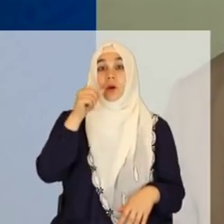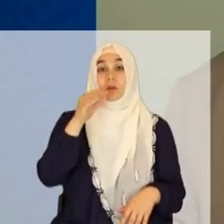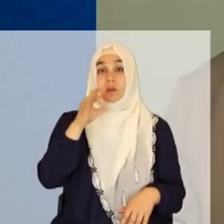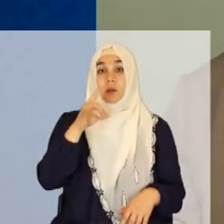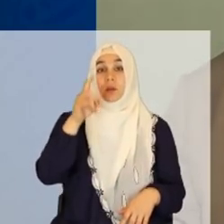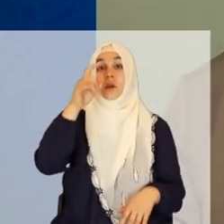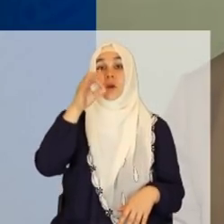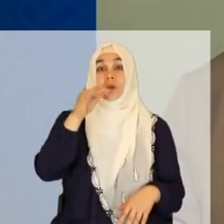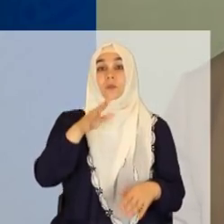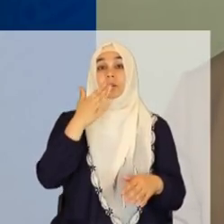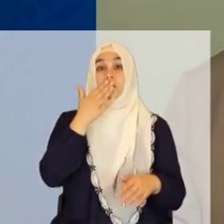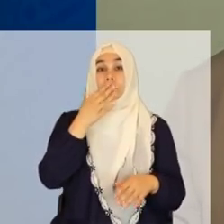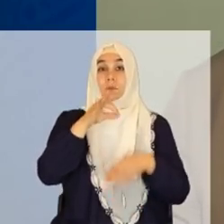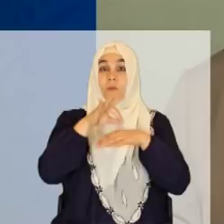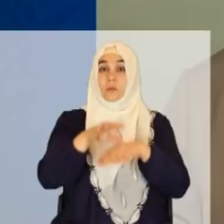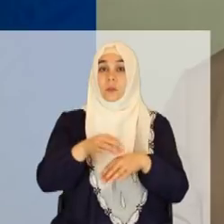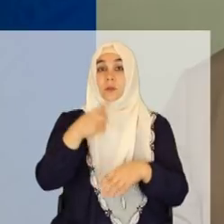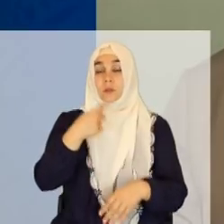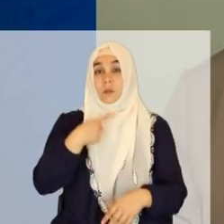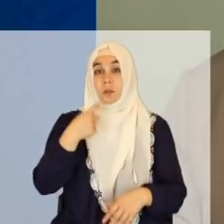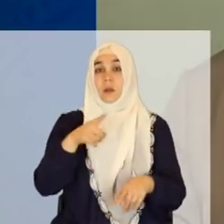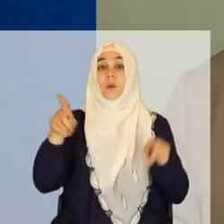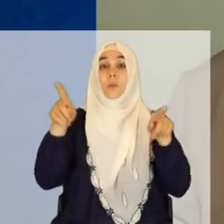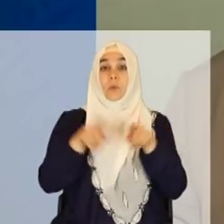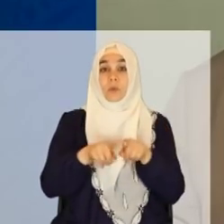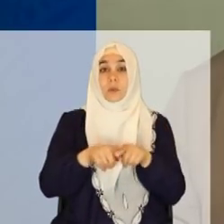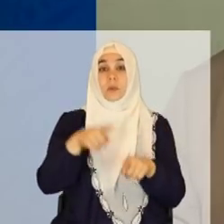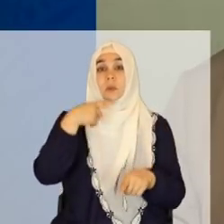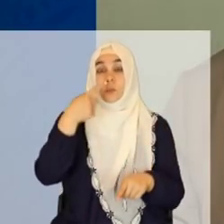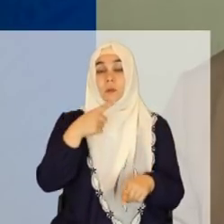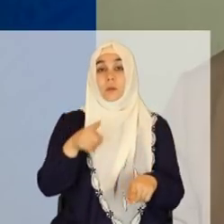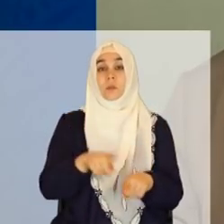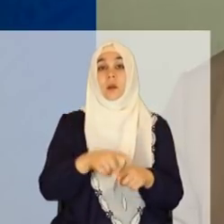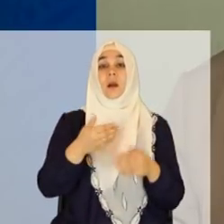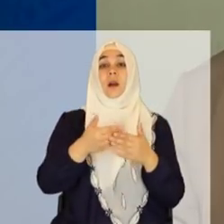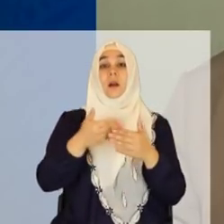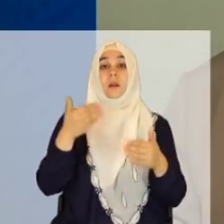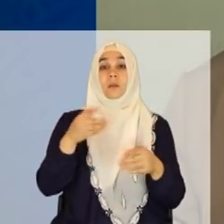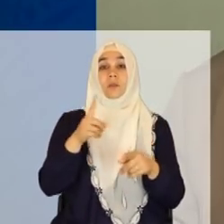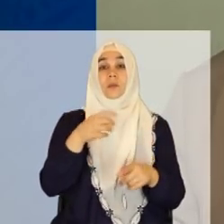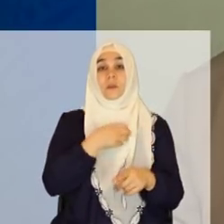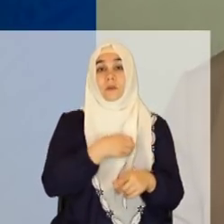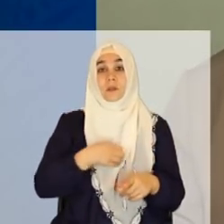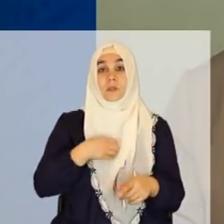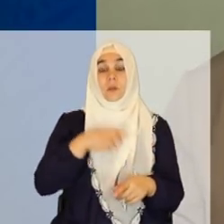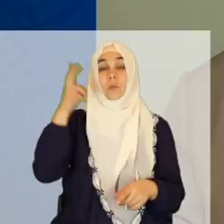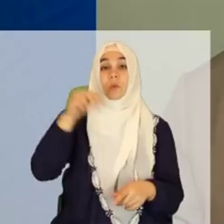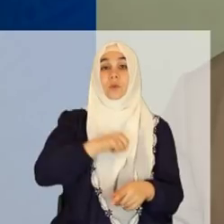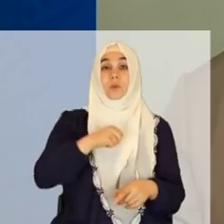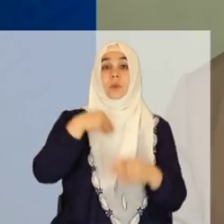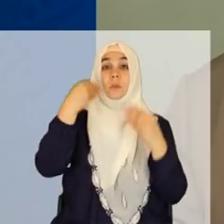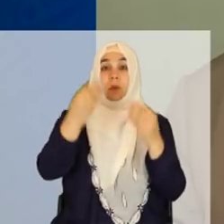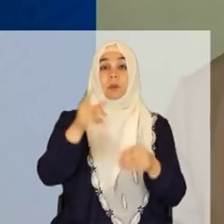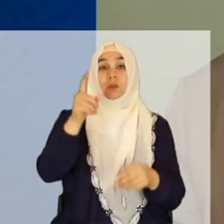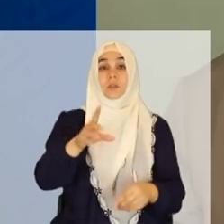xosining ro'zasi bo'ladi. Bu haliga aytganimizdek alohida bir nodir Alloh taolo maqom